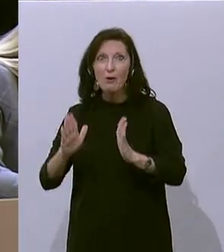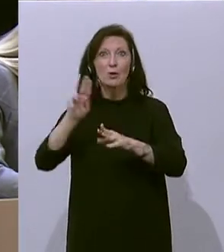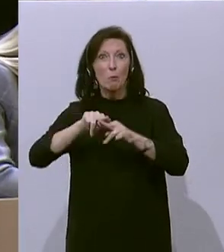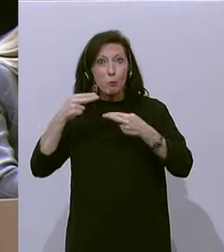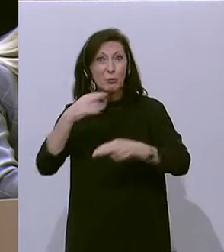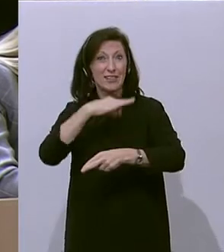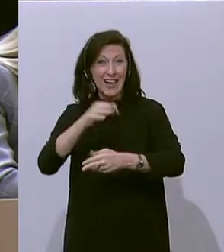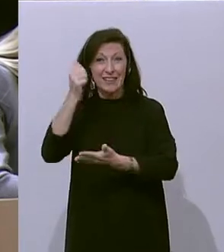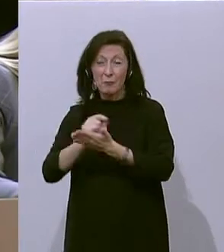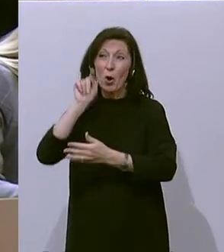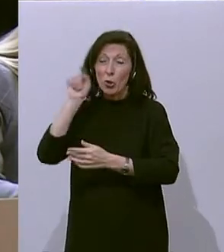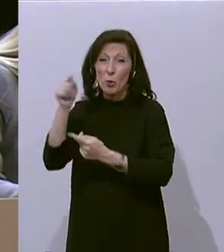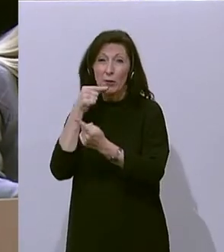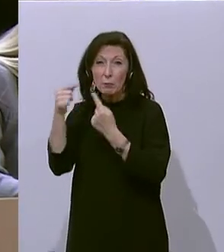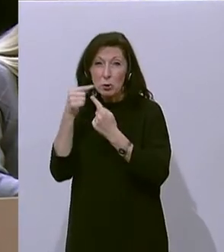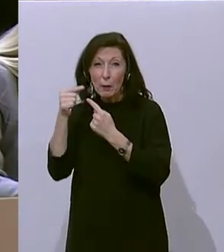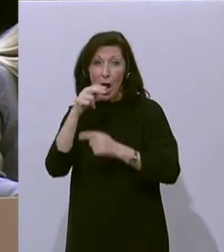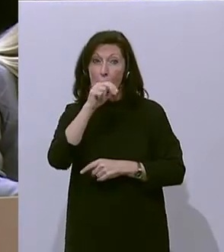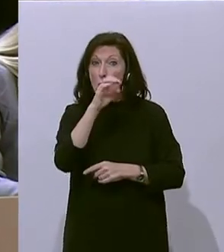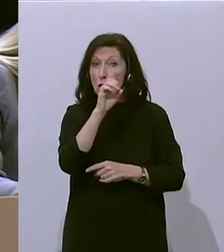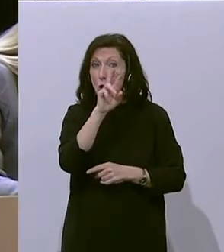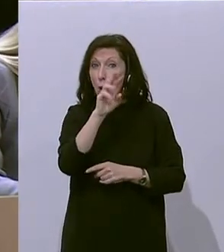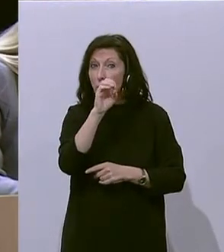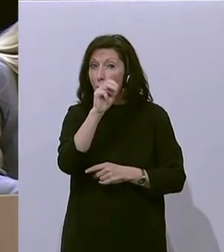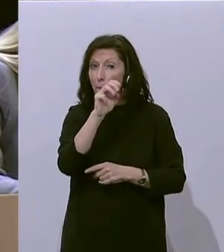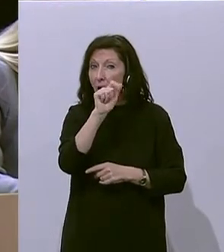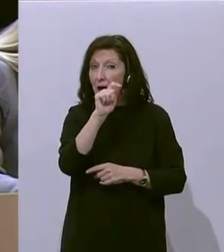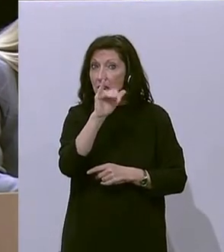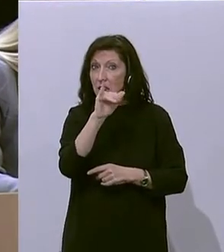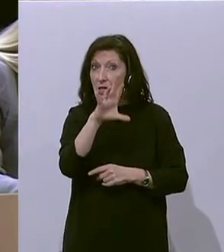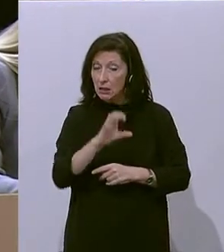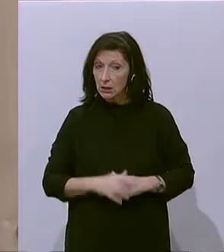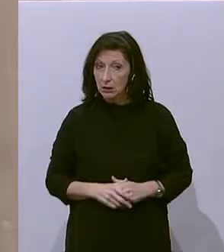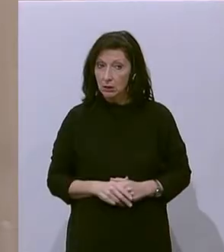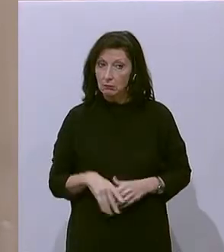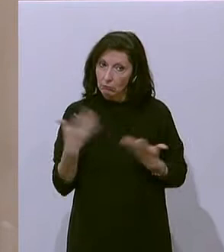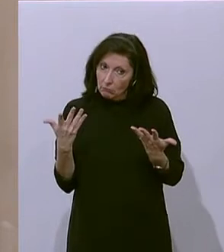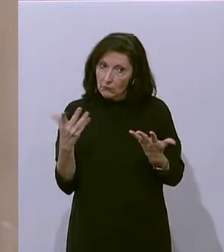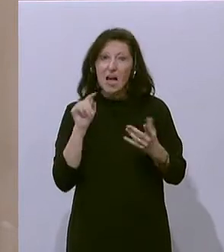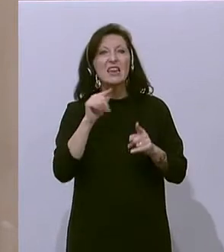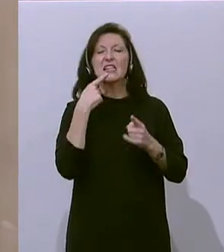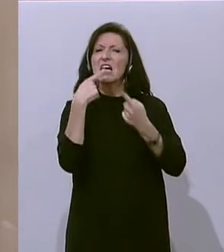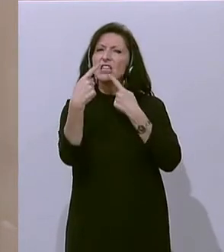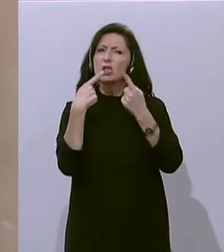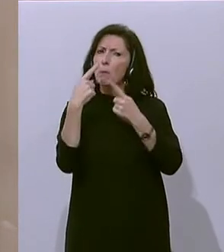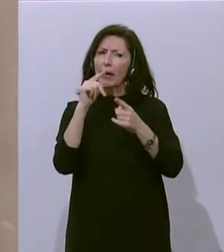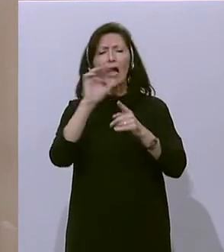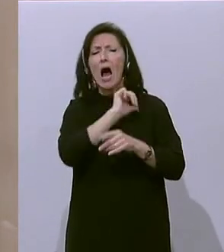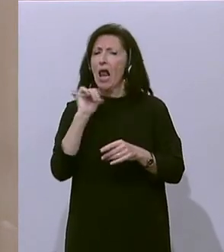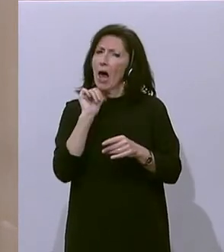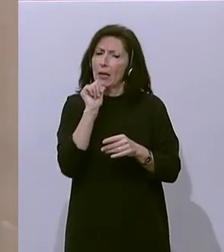Ja, ist so ein Gespräch verwerflich? Nein, natürlich nicht. Ein Gespräch dieser Art ist per se nicht